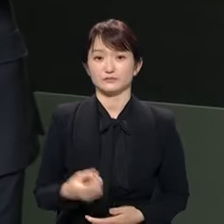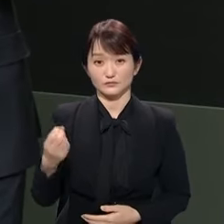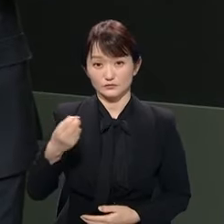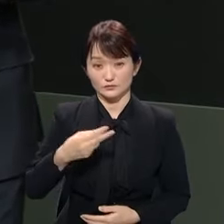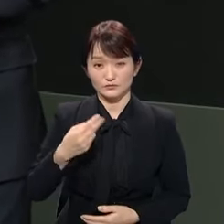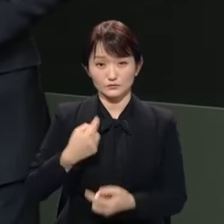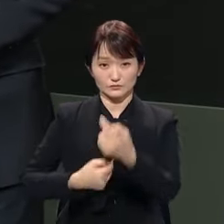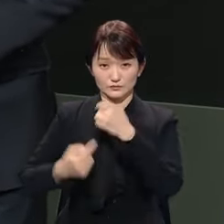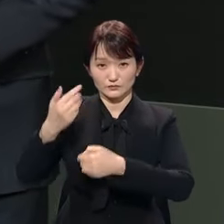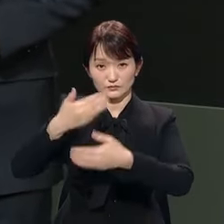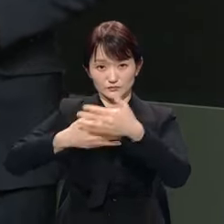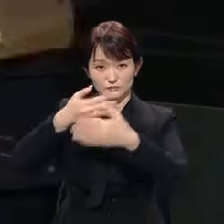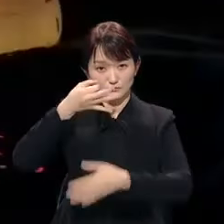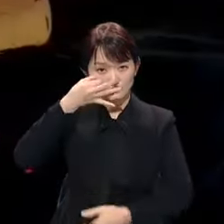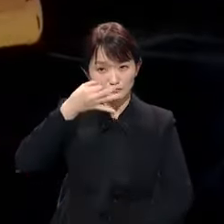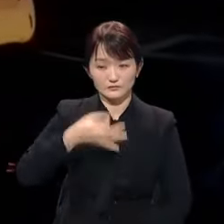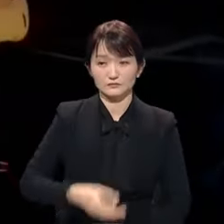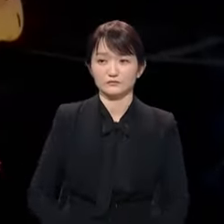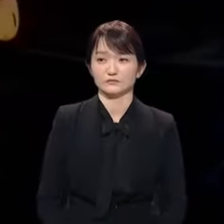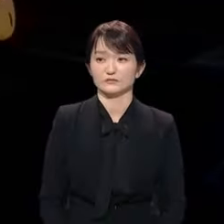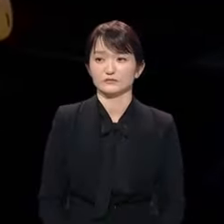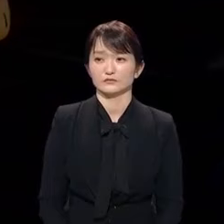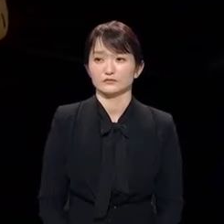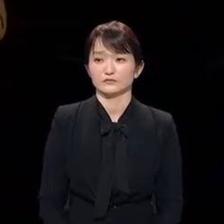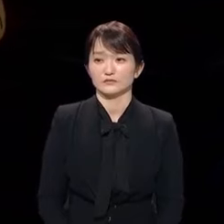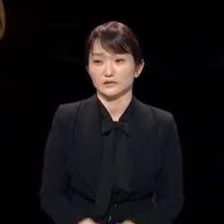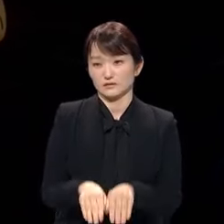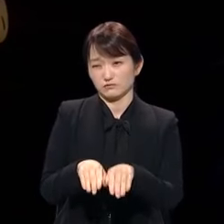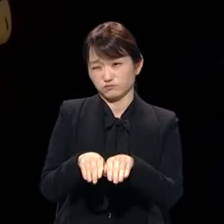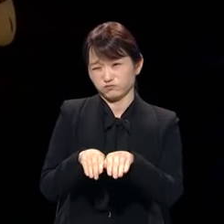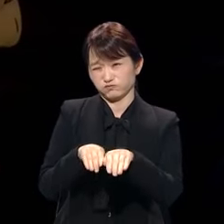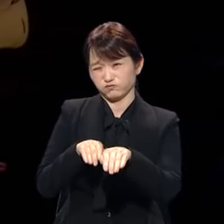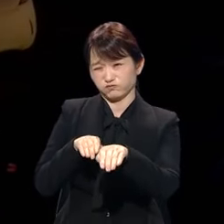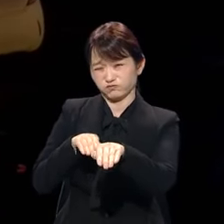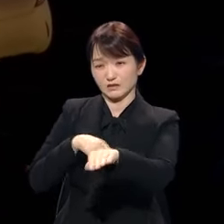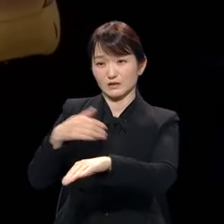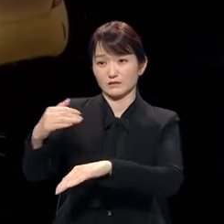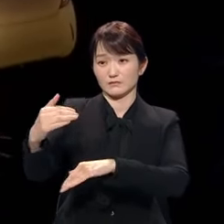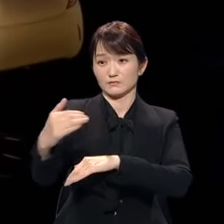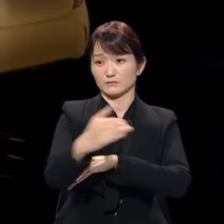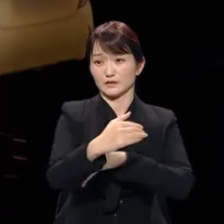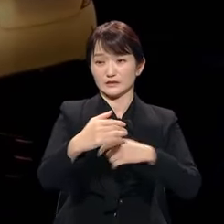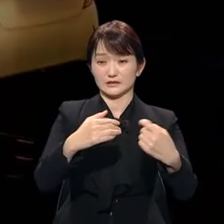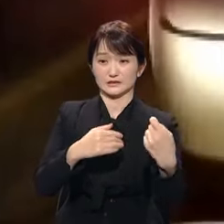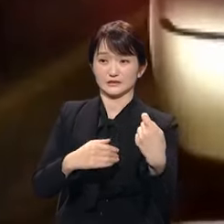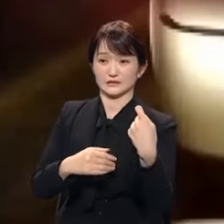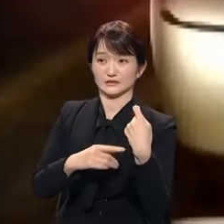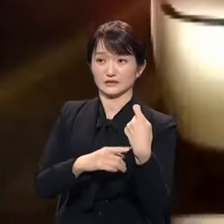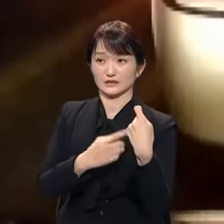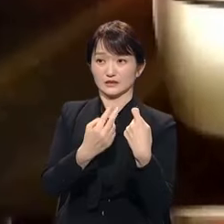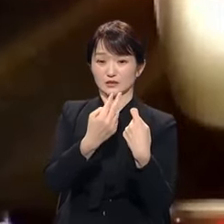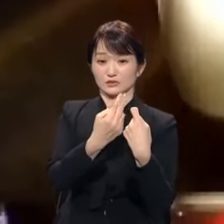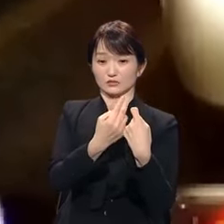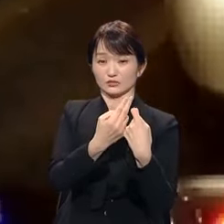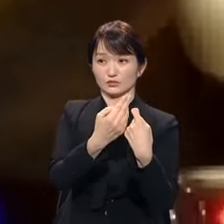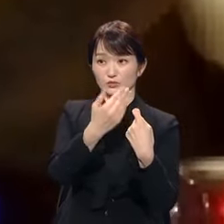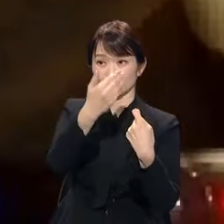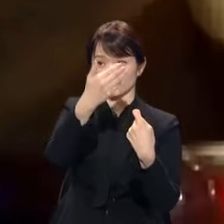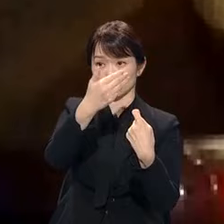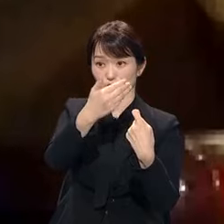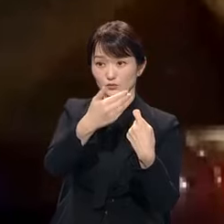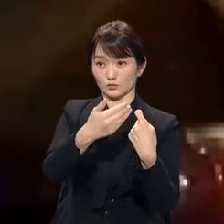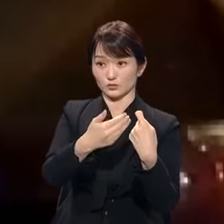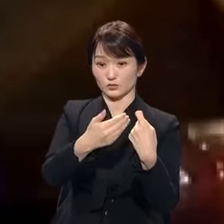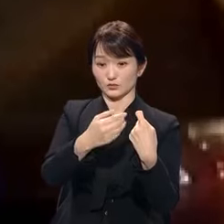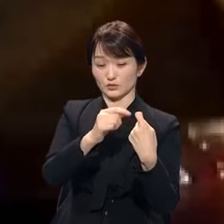영상 만나보시죠. 자, 꽉 막힌 도로 위, 저 반대 차선 택시 주목. 창문이 빼꼼 열리고요. 열려있고 그